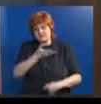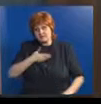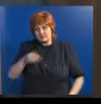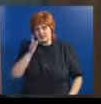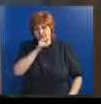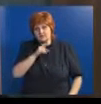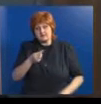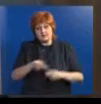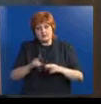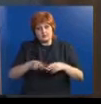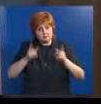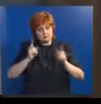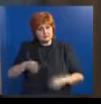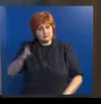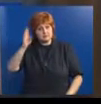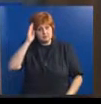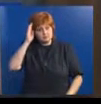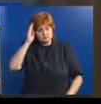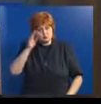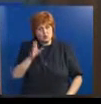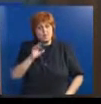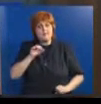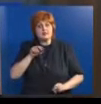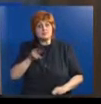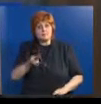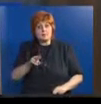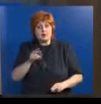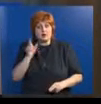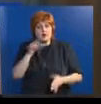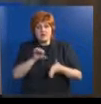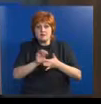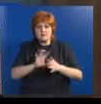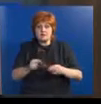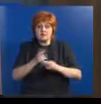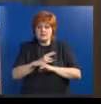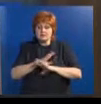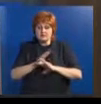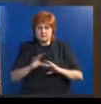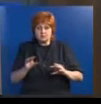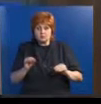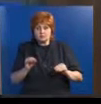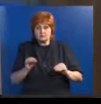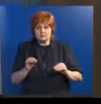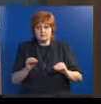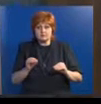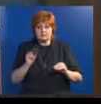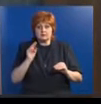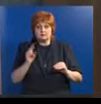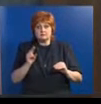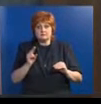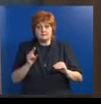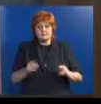Это мужской поступок, потому что люди не безучастны к жизнедеятельности, к